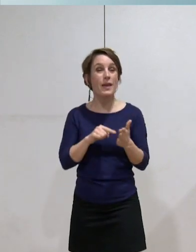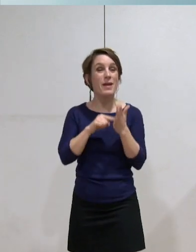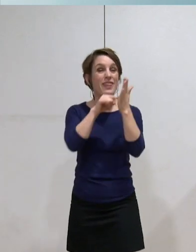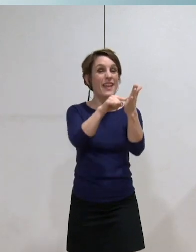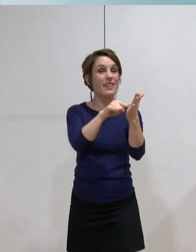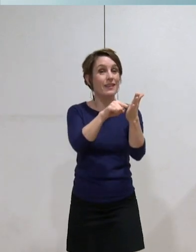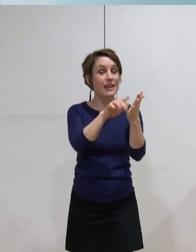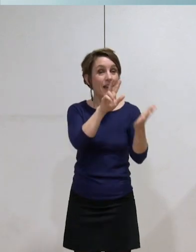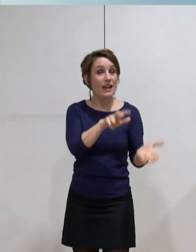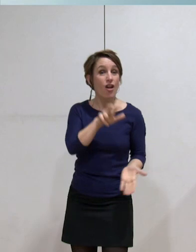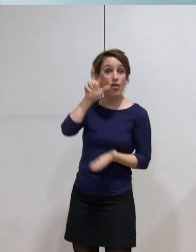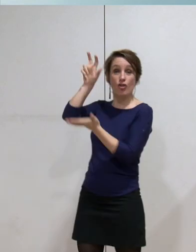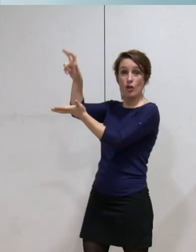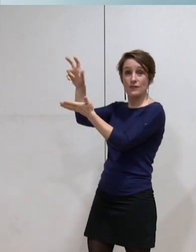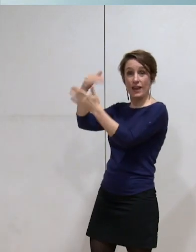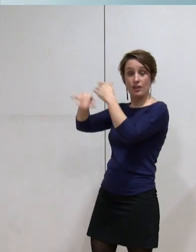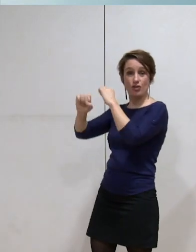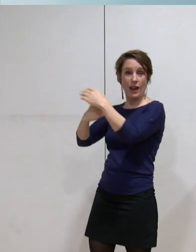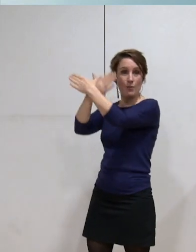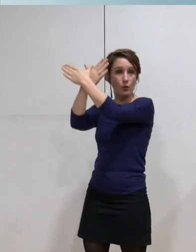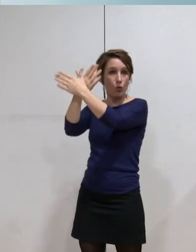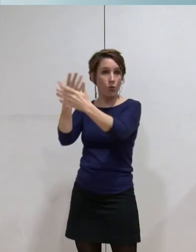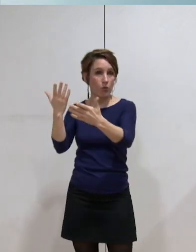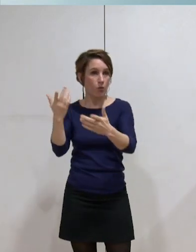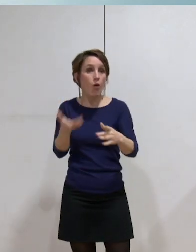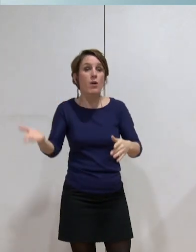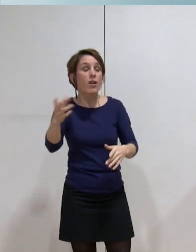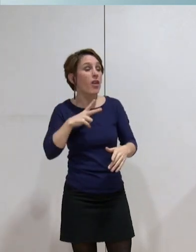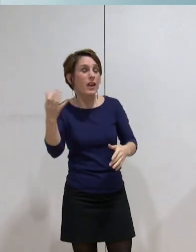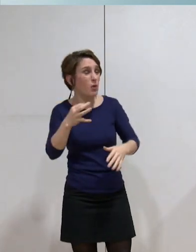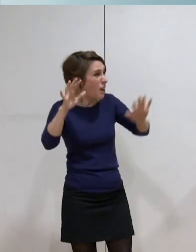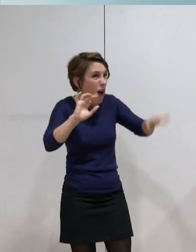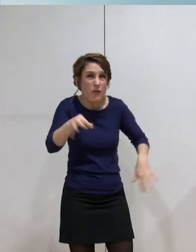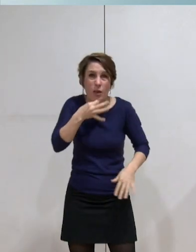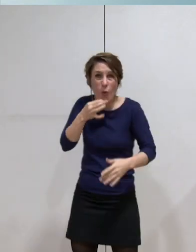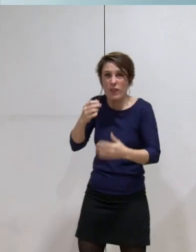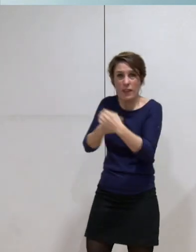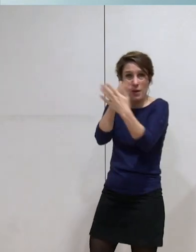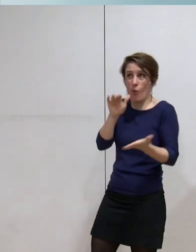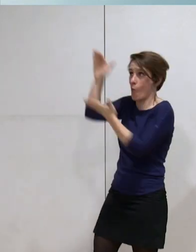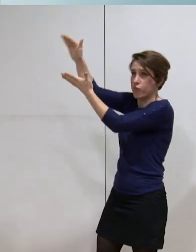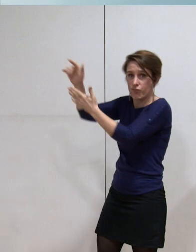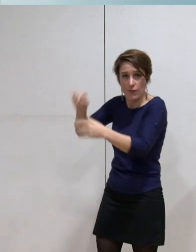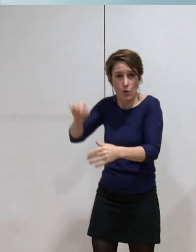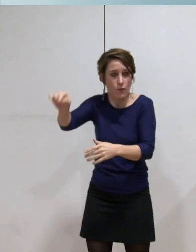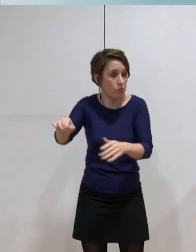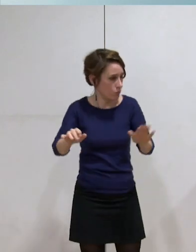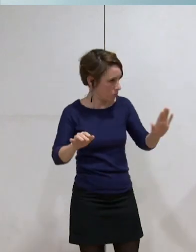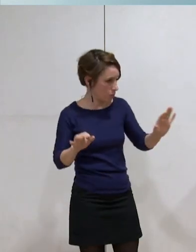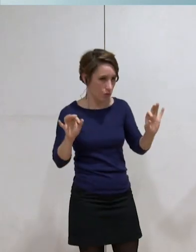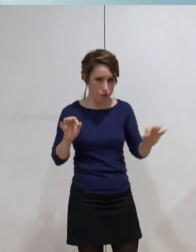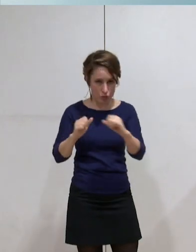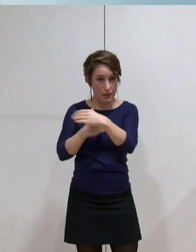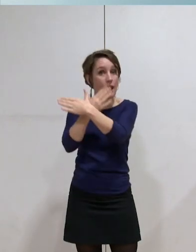euh avec la Métro on a dit ça aurait été une opportunité et cetera la métropole a effectivement pris euh les éléments de dette